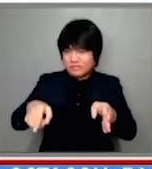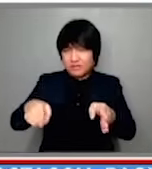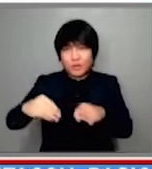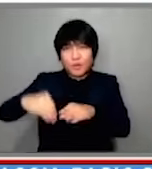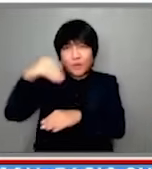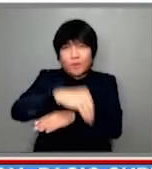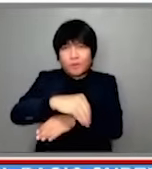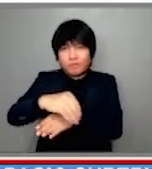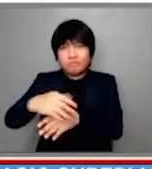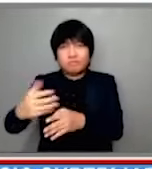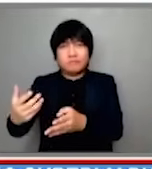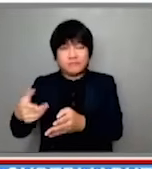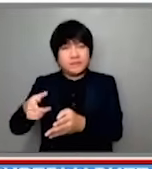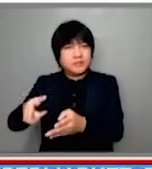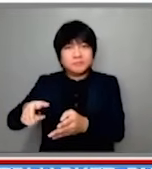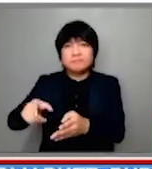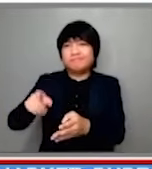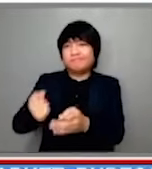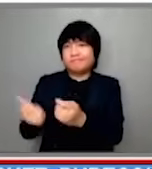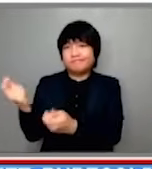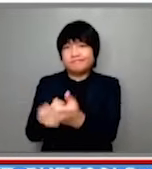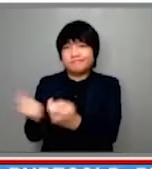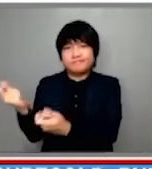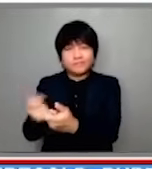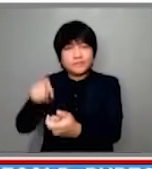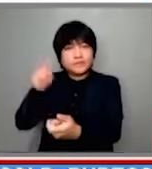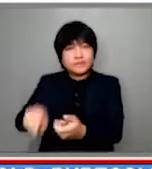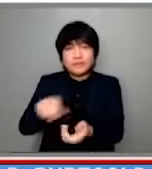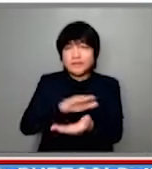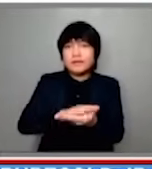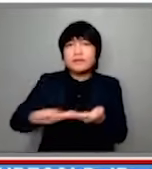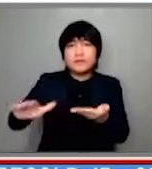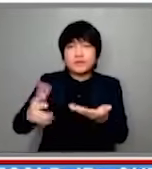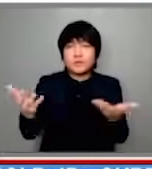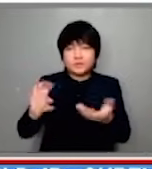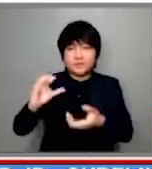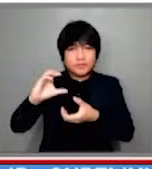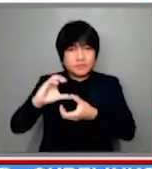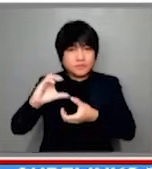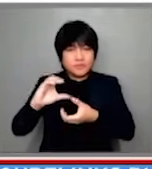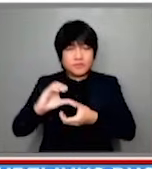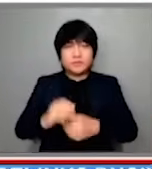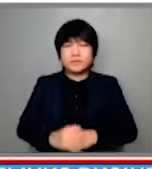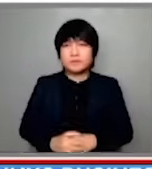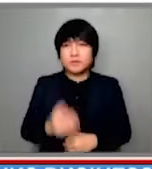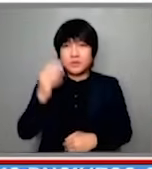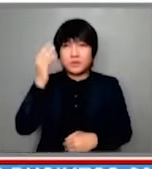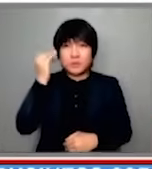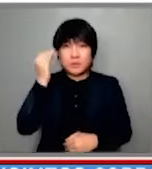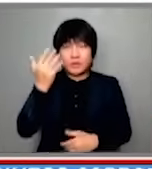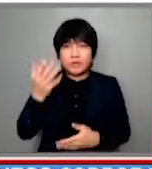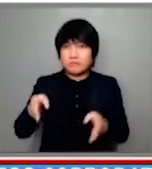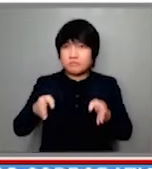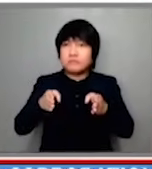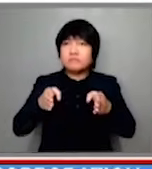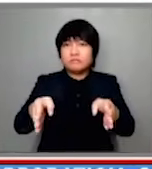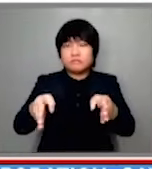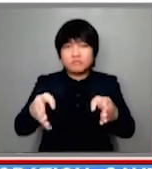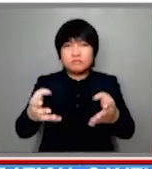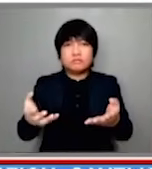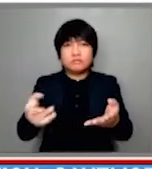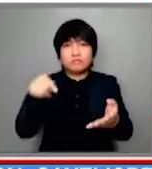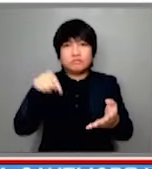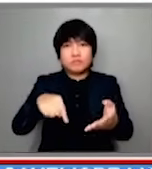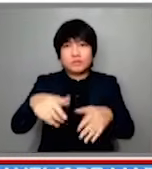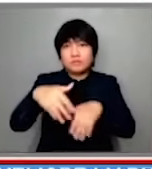force, mahalagang malinis ang mga lansangan sa Caloocan City dahil isa ang lungsod sa daraanan ng Parade of the Stars